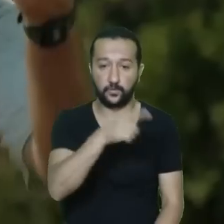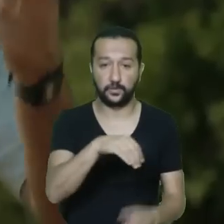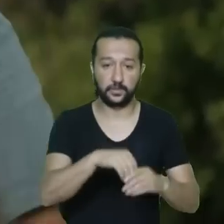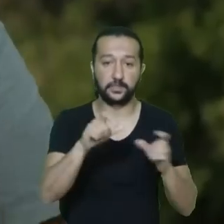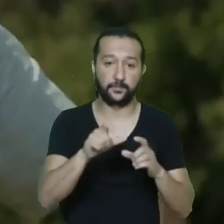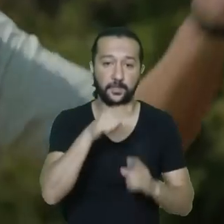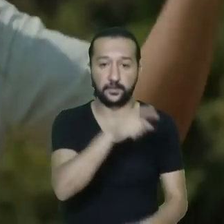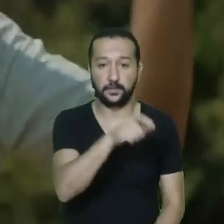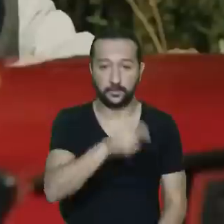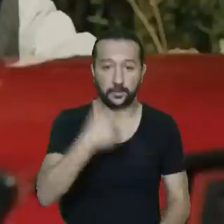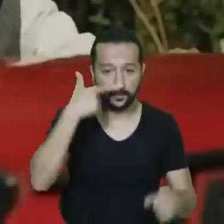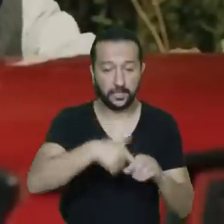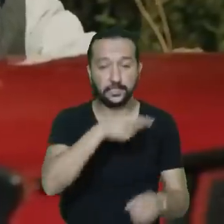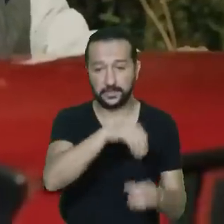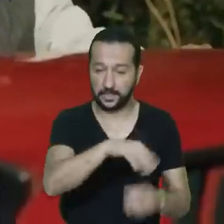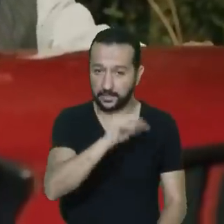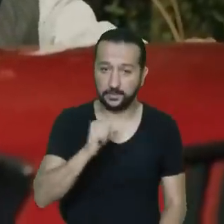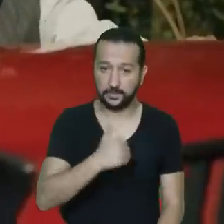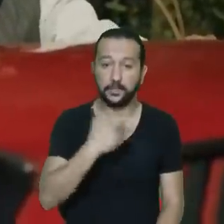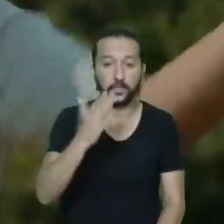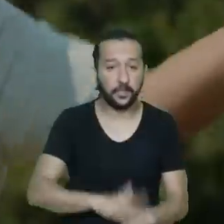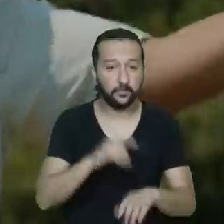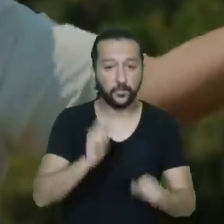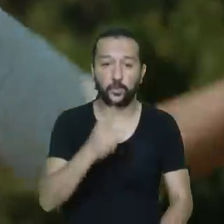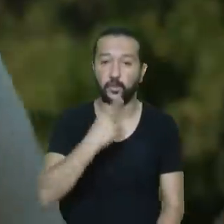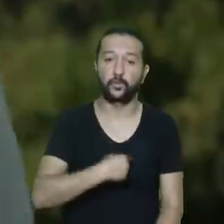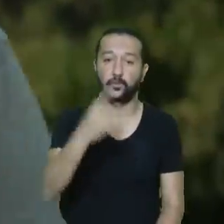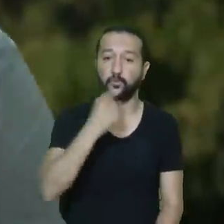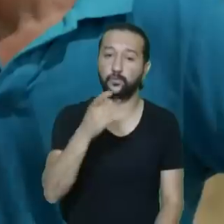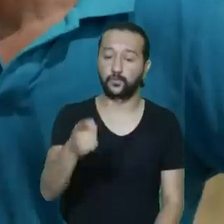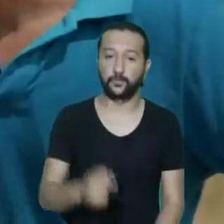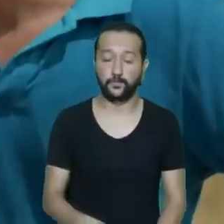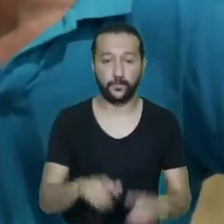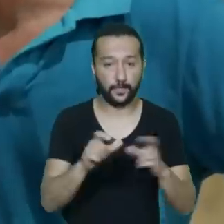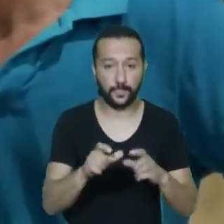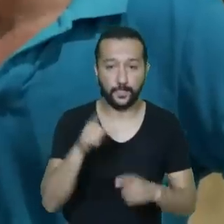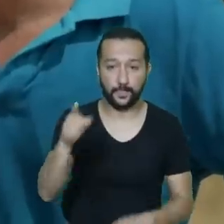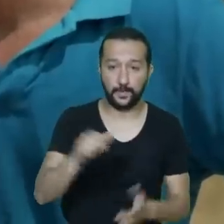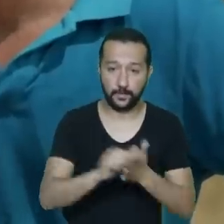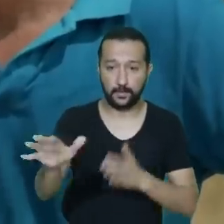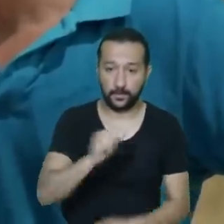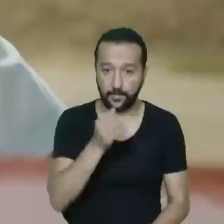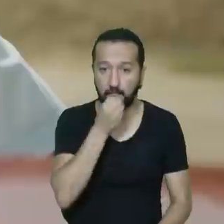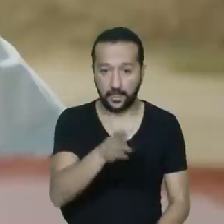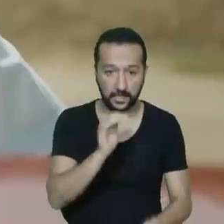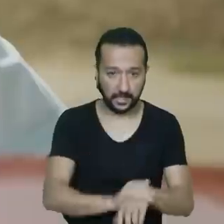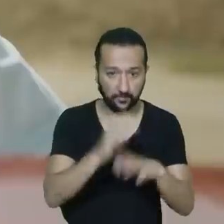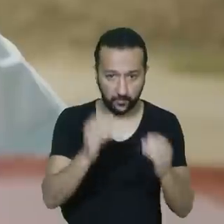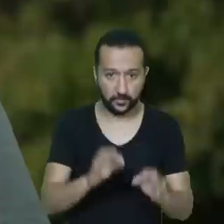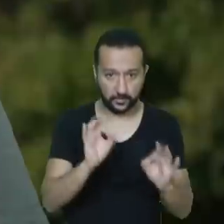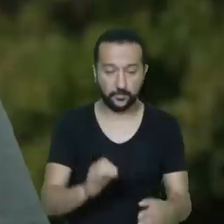da Sabahattin. Benzini Sabahattin'den alacağız. Nereden alacağız? Nereden alacağız diye soruyor bize ya. Sebahattin'den alalım da hepten kendimizi ele verelim değil mi